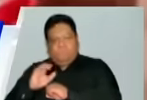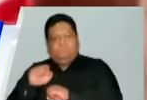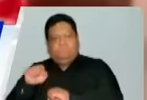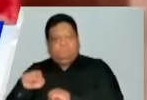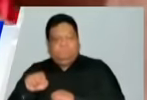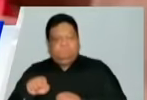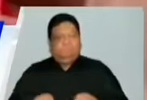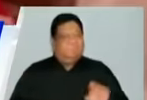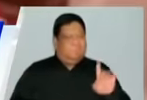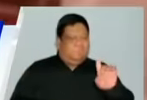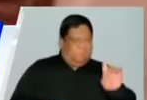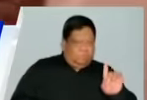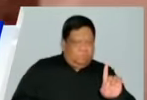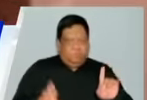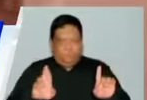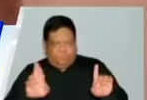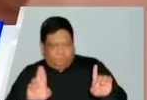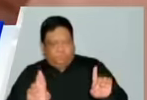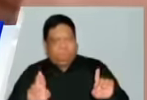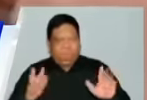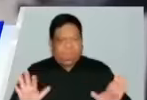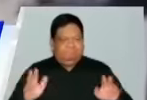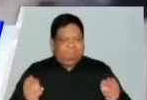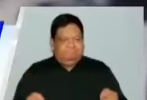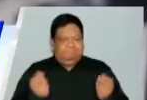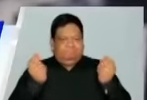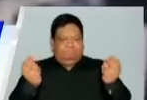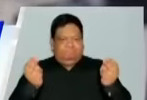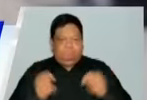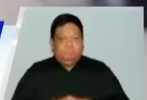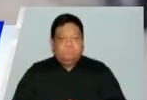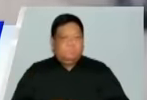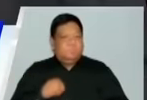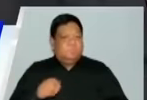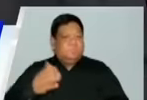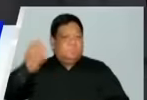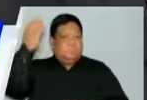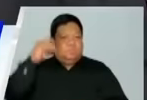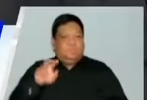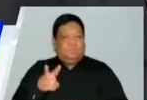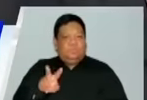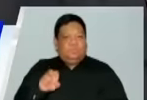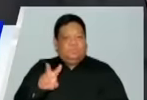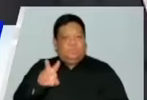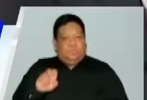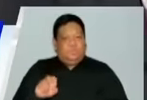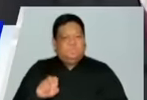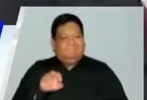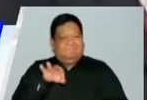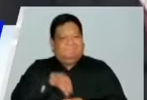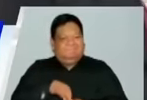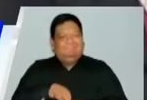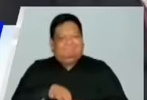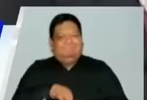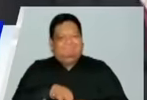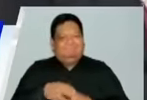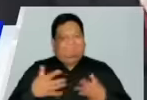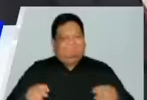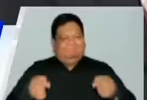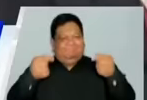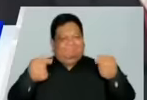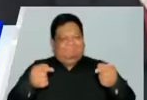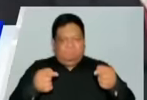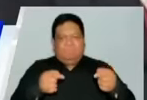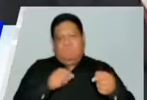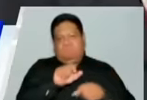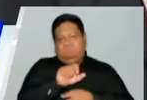ng Republican Party. Huling nagharap ang dalawa noong 2020 elections kung saan natalo ni Biden si Trump. Sa gitna